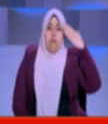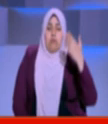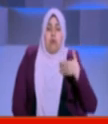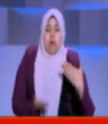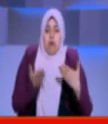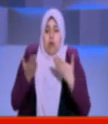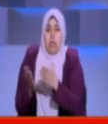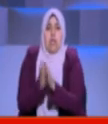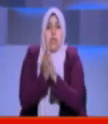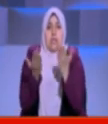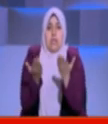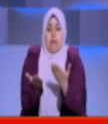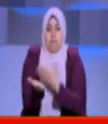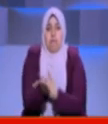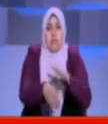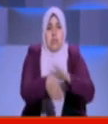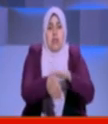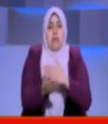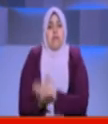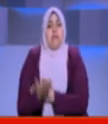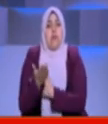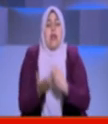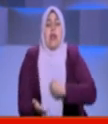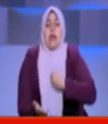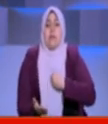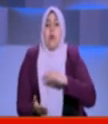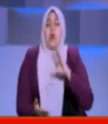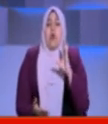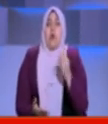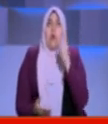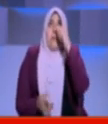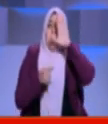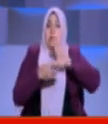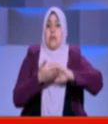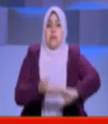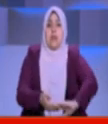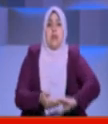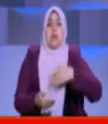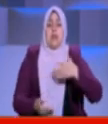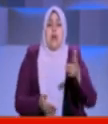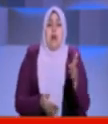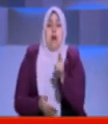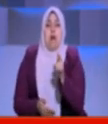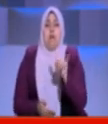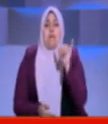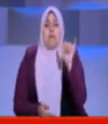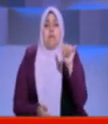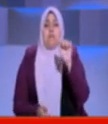كتاب التكليف، وأتمنى لك كل الموفقية يا كاكا مصطفى